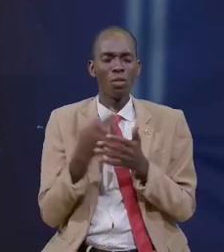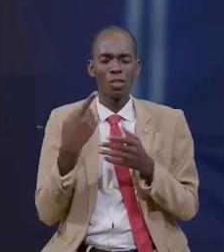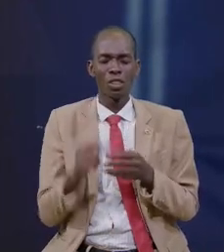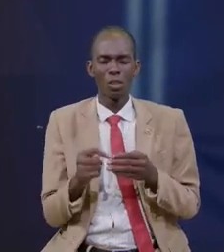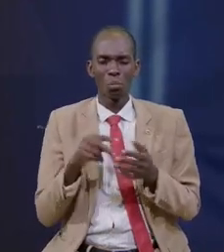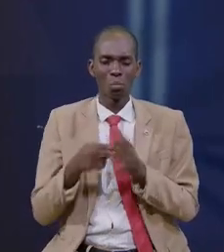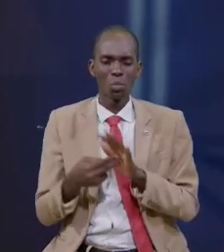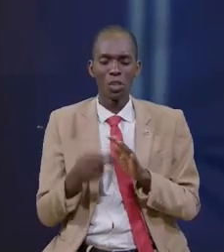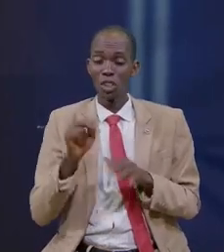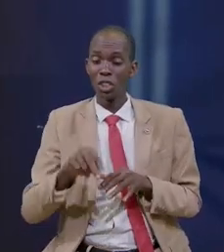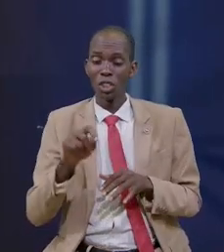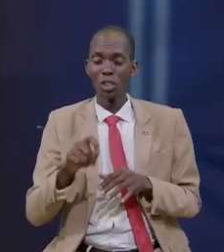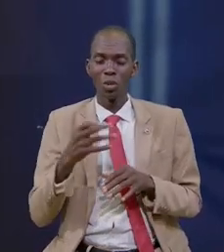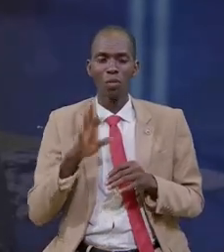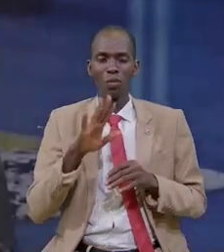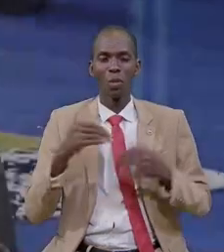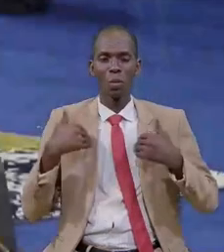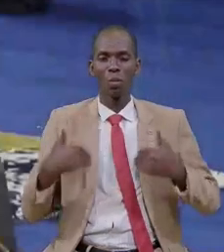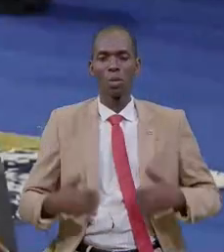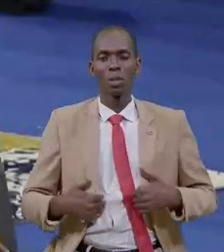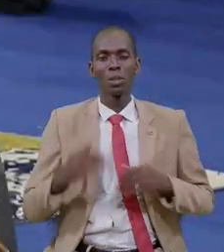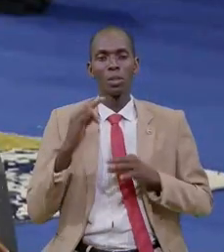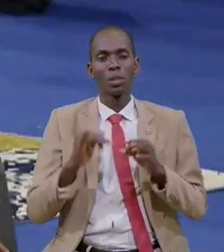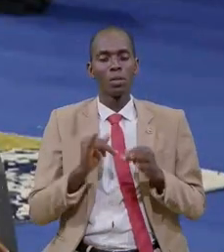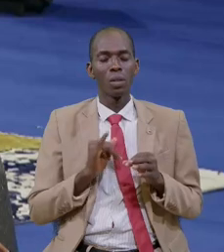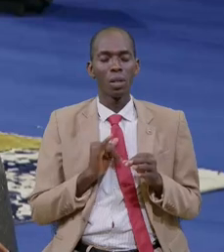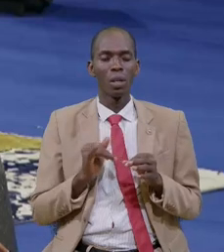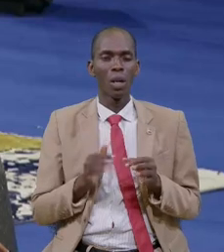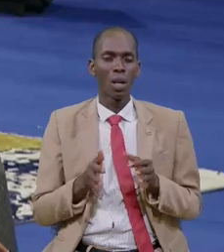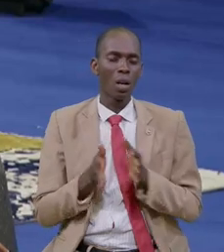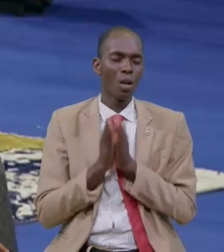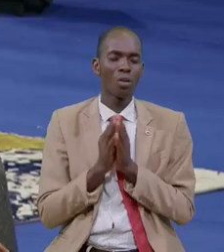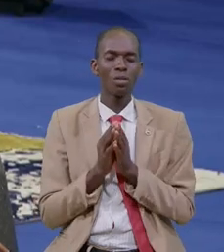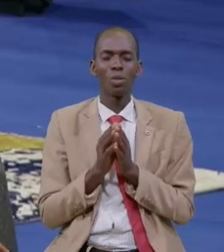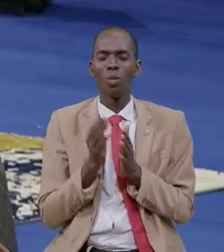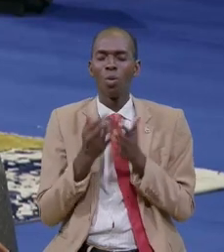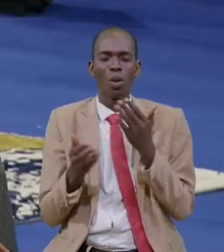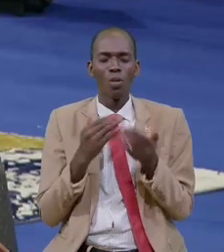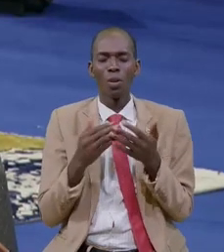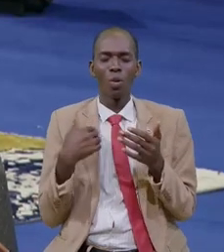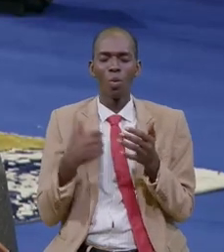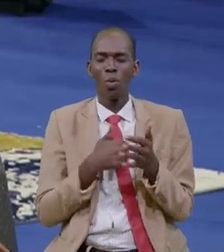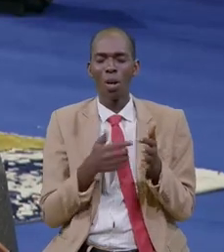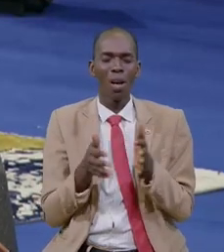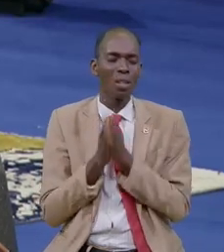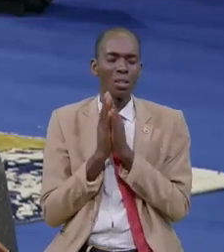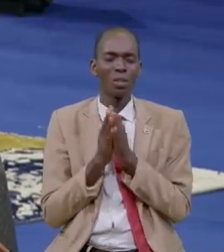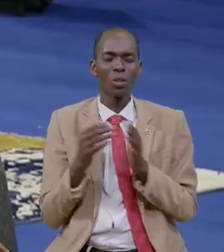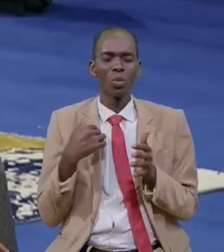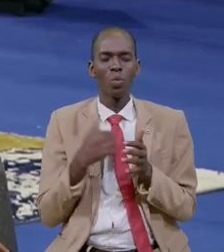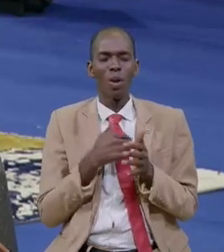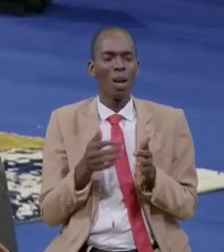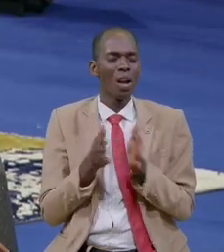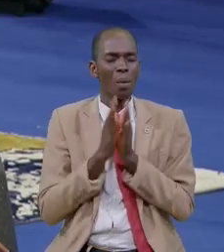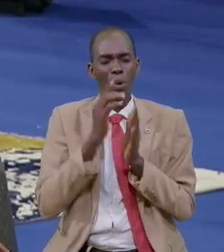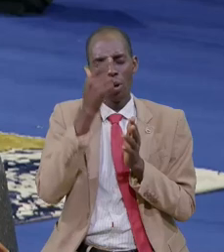de ta famille. Si nous demandons quelque chose que nous demandions, nous savons, parce que